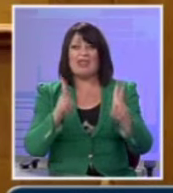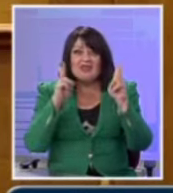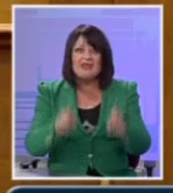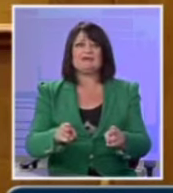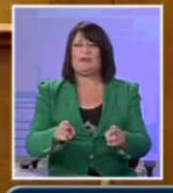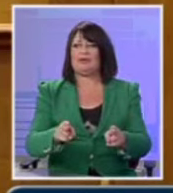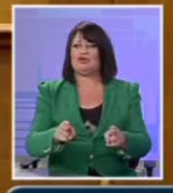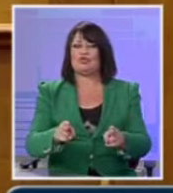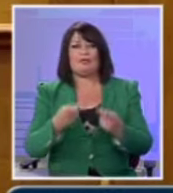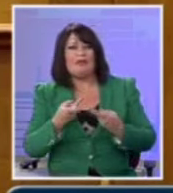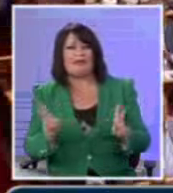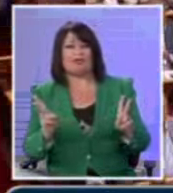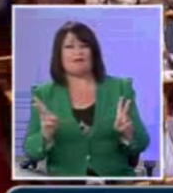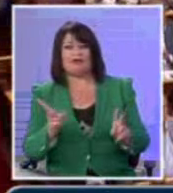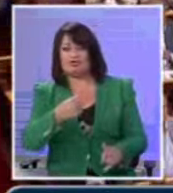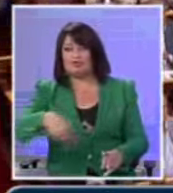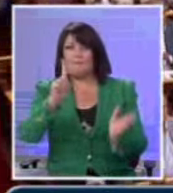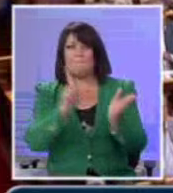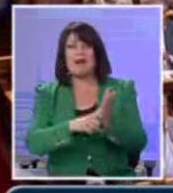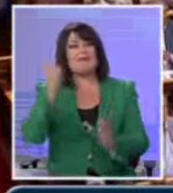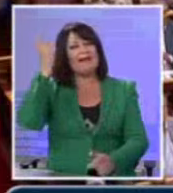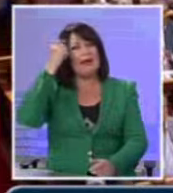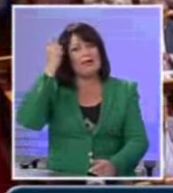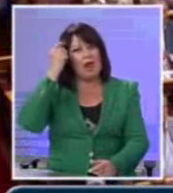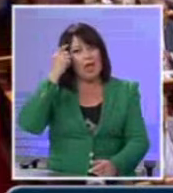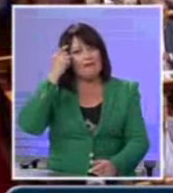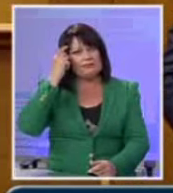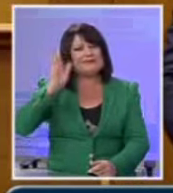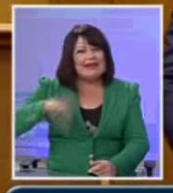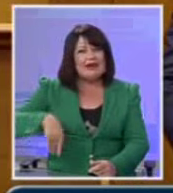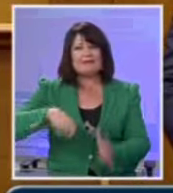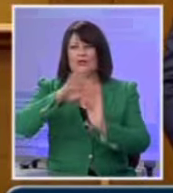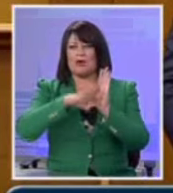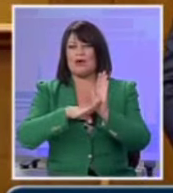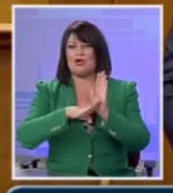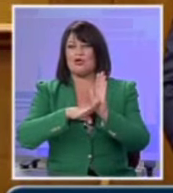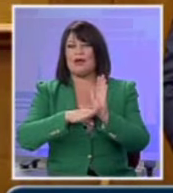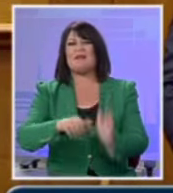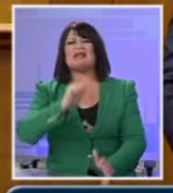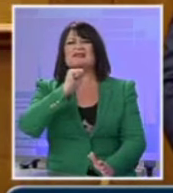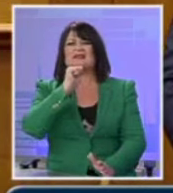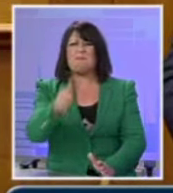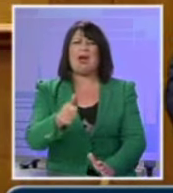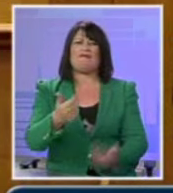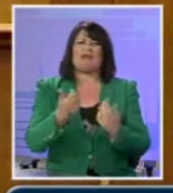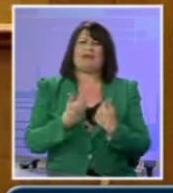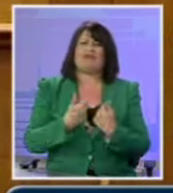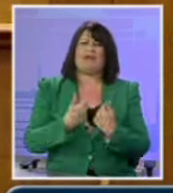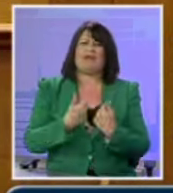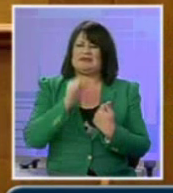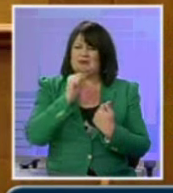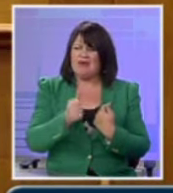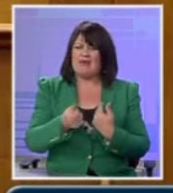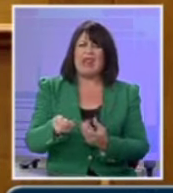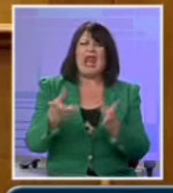θα πρέπει να καταλάβουν κάποιοι τον τελευταίο κανόνα. Διότι αμαυρώνουν το Υπουργείο Εξωτερικών, αμαυρώνουν τους κάλλιστους,